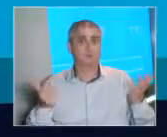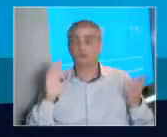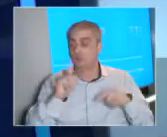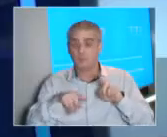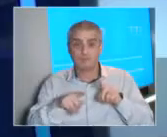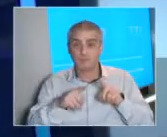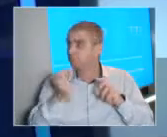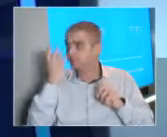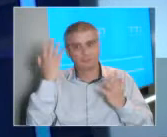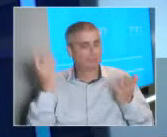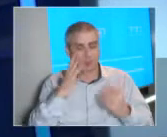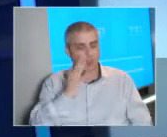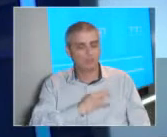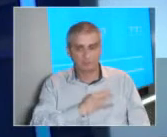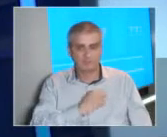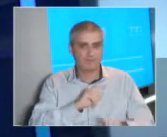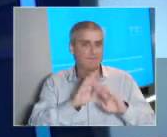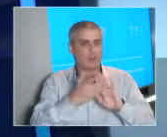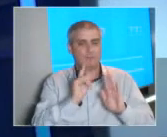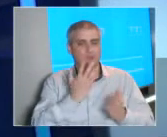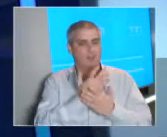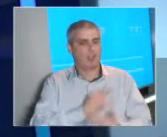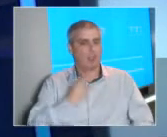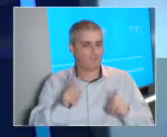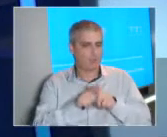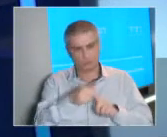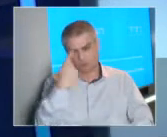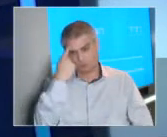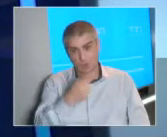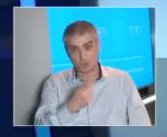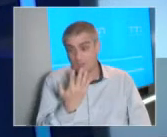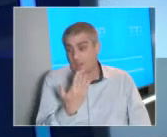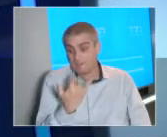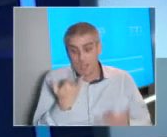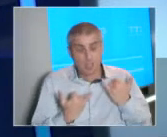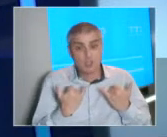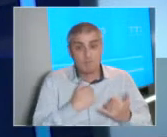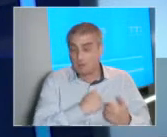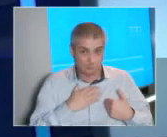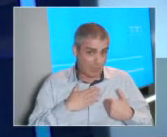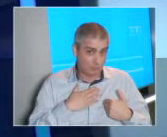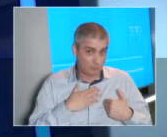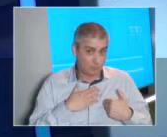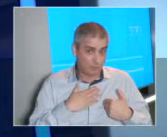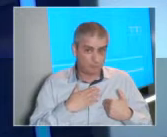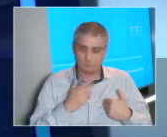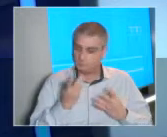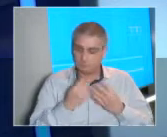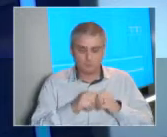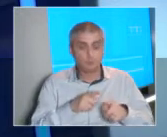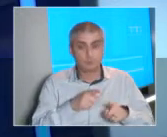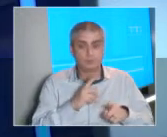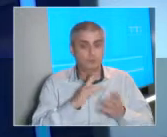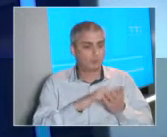אפילו סתם אי תשומת לב, וכל מי שחווה אירועים כאלה ויודע כמה היום, לצערנו, כן? בני משפחה